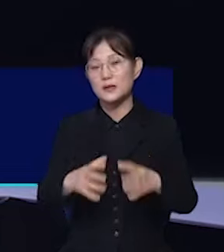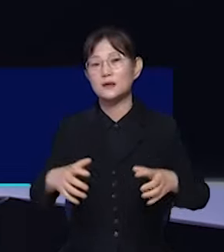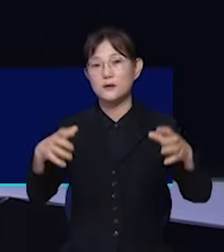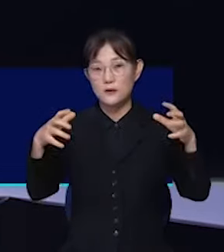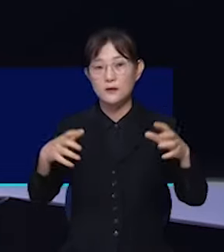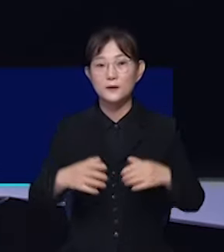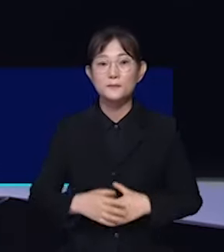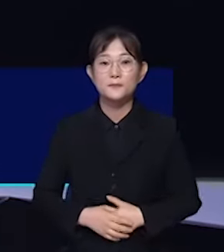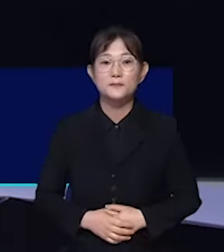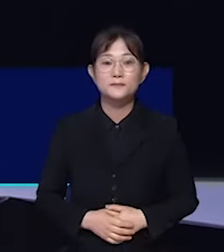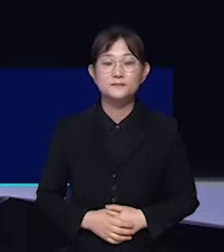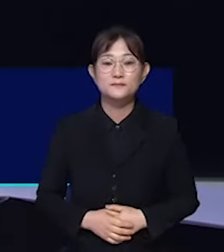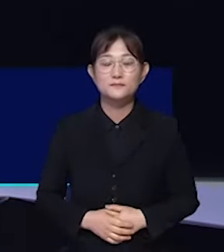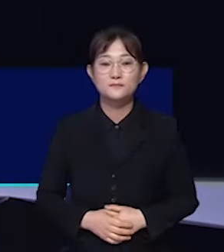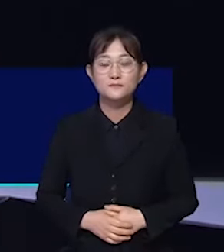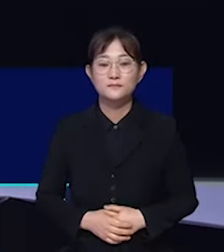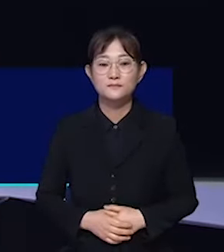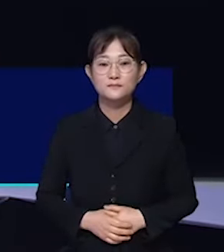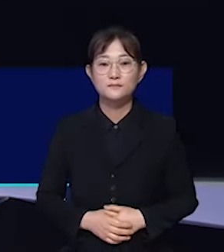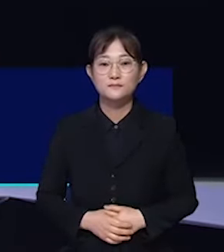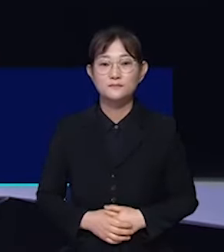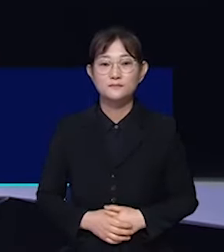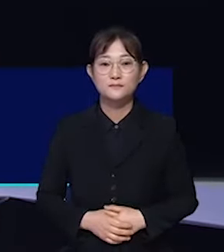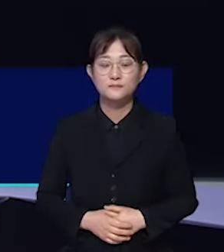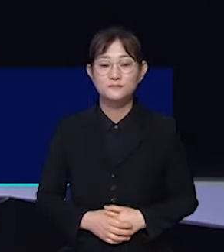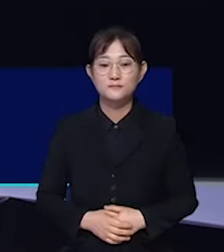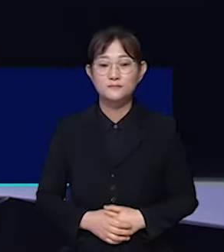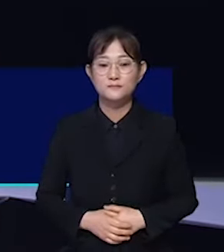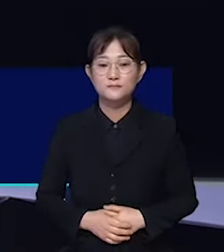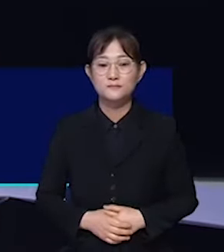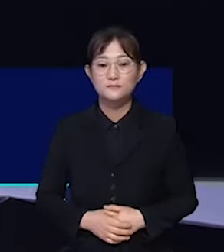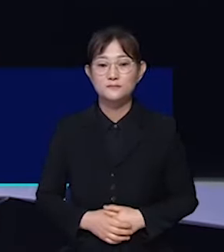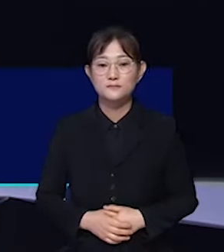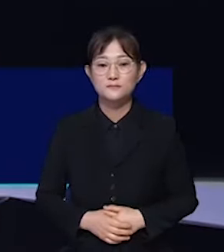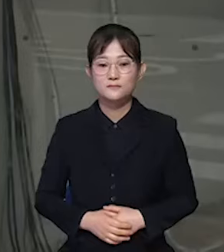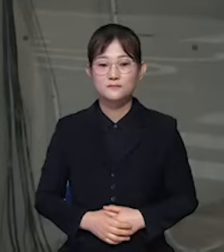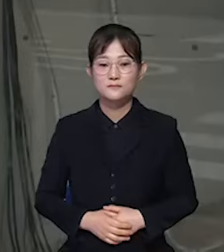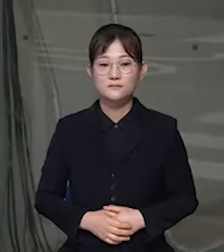논란이 일고 있습니다. 박승현 기자의 단독 보도입니다.